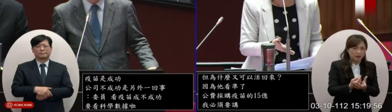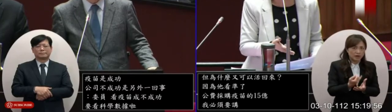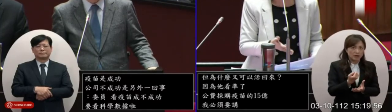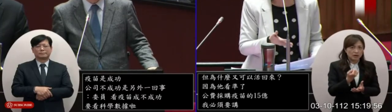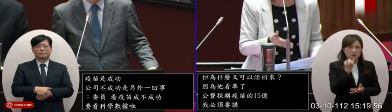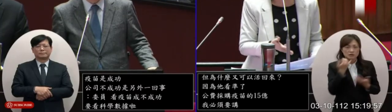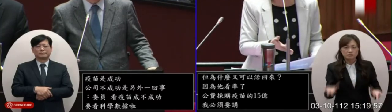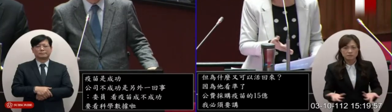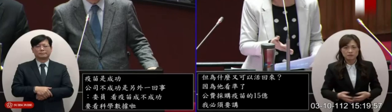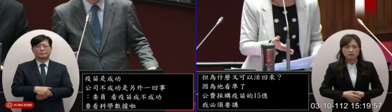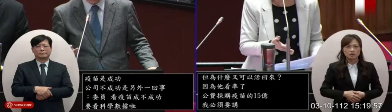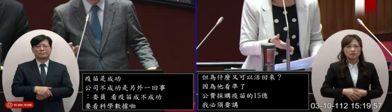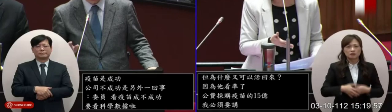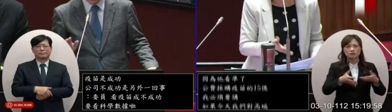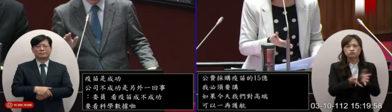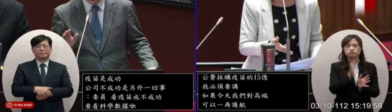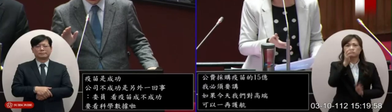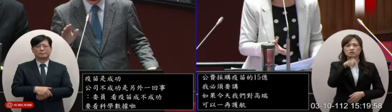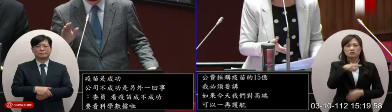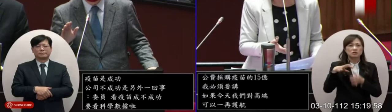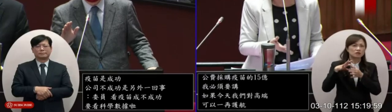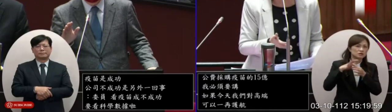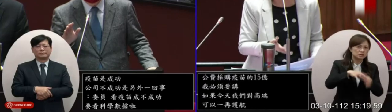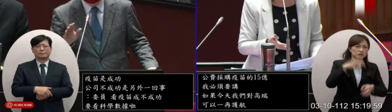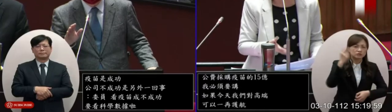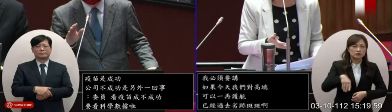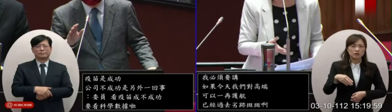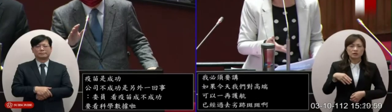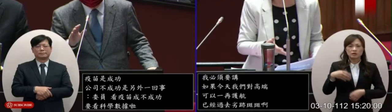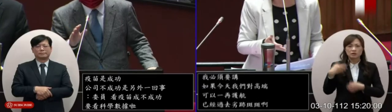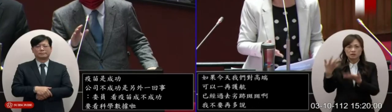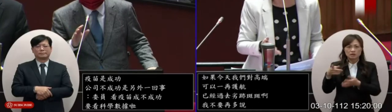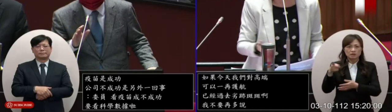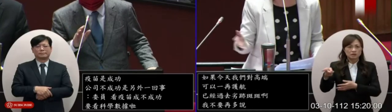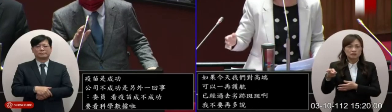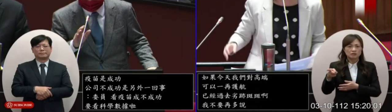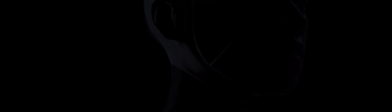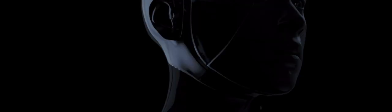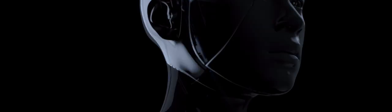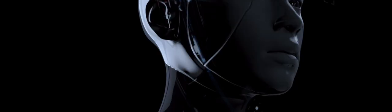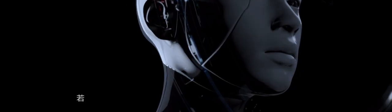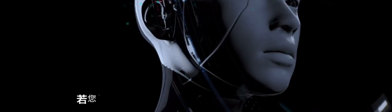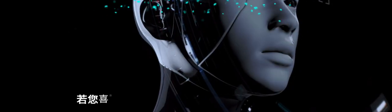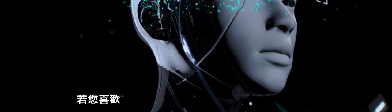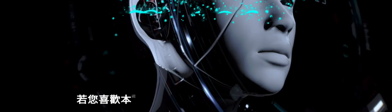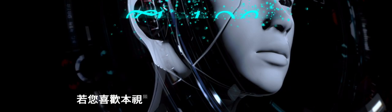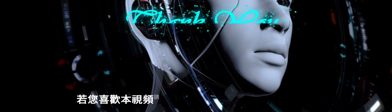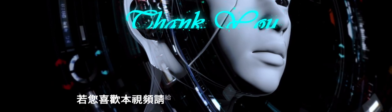你们要继续要这样让高端可以这样为所欲为吗？